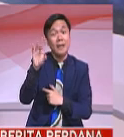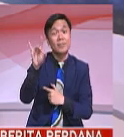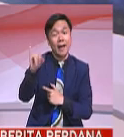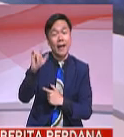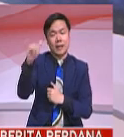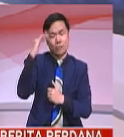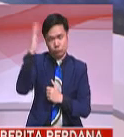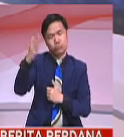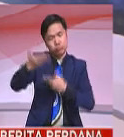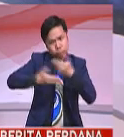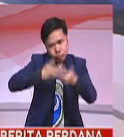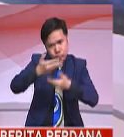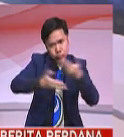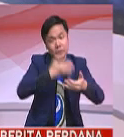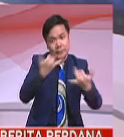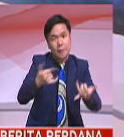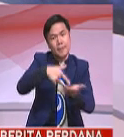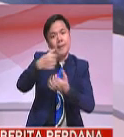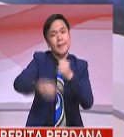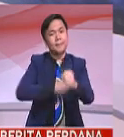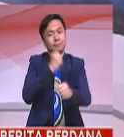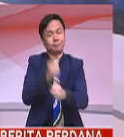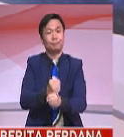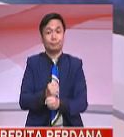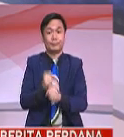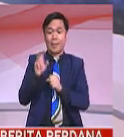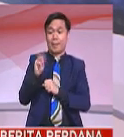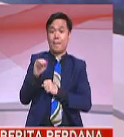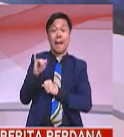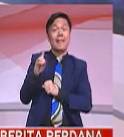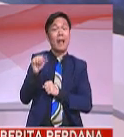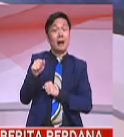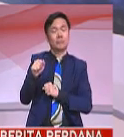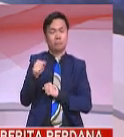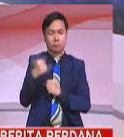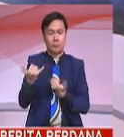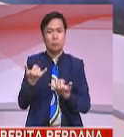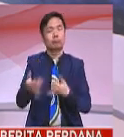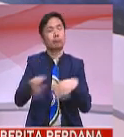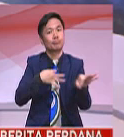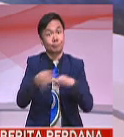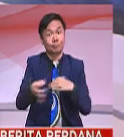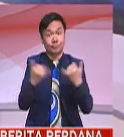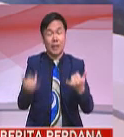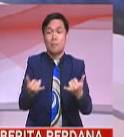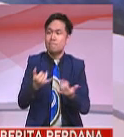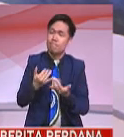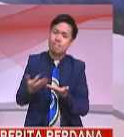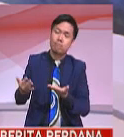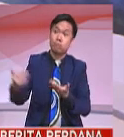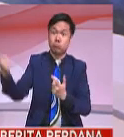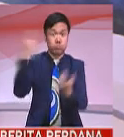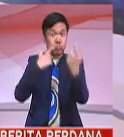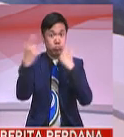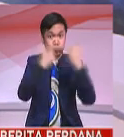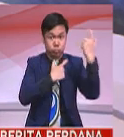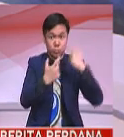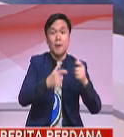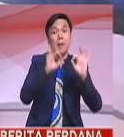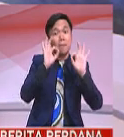dirunding daun disasarkan tahun ini menerusi kenyataan Maida menyatakan setaka ini pihaknya sedang menerima pelaporan